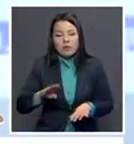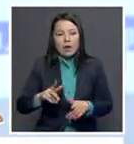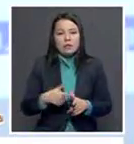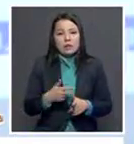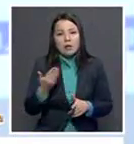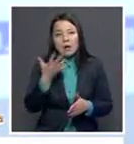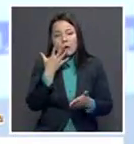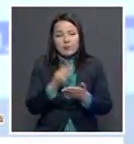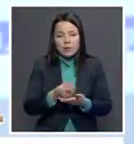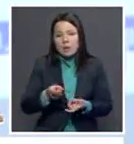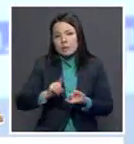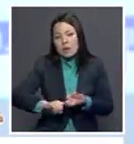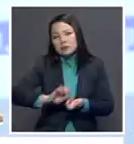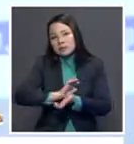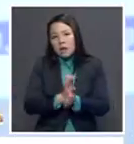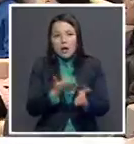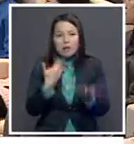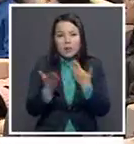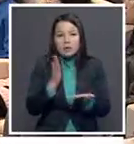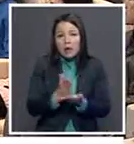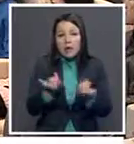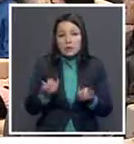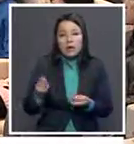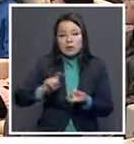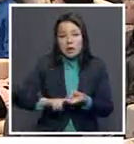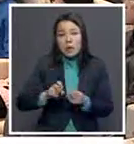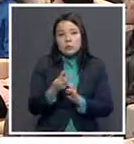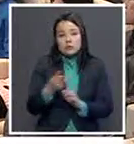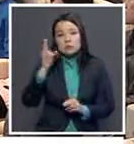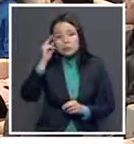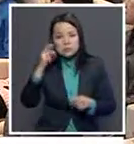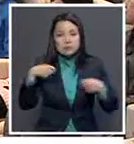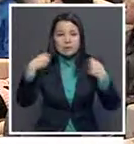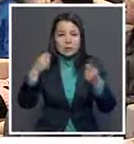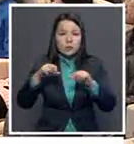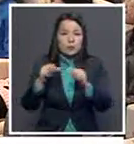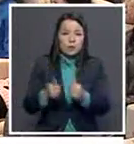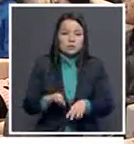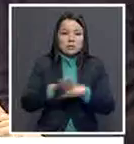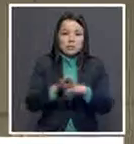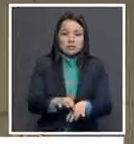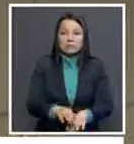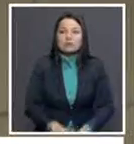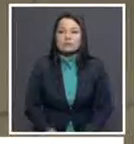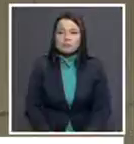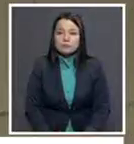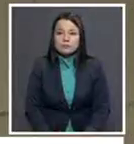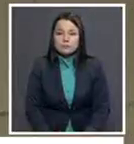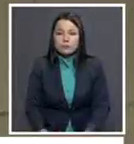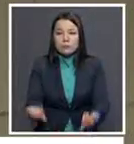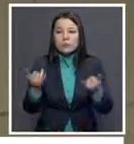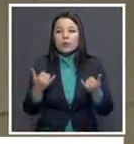тығыз байланысты. Бүгінгі шара Қаныш Имантайұлының 12 сәуір туған күніне орай ұйымдастырылды. Бүгінгі